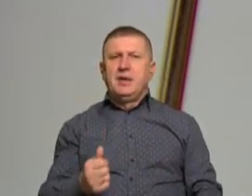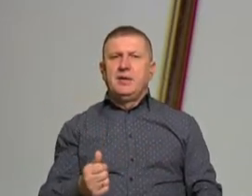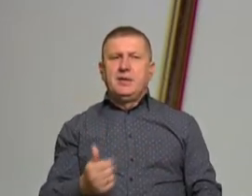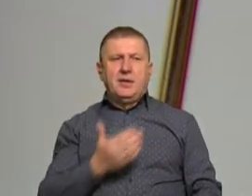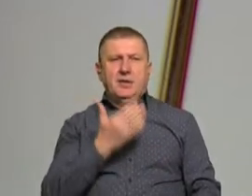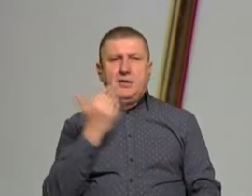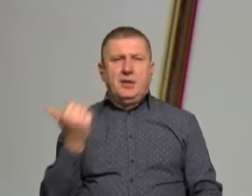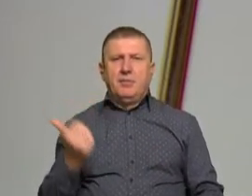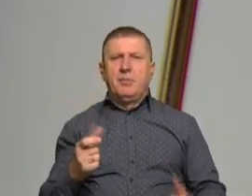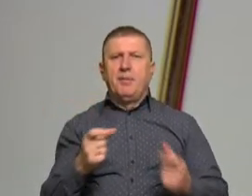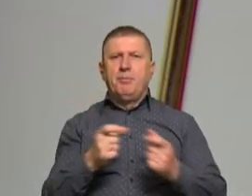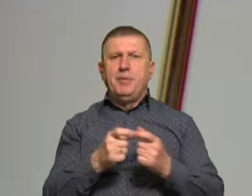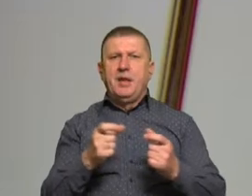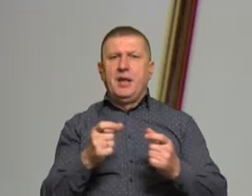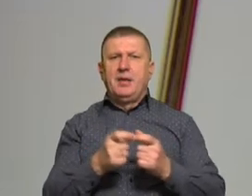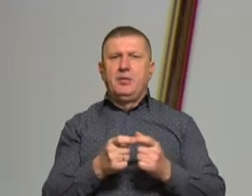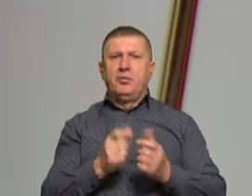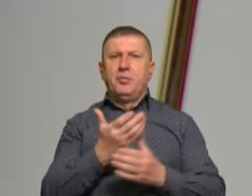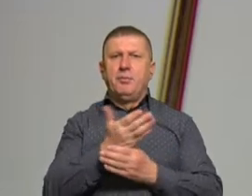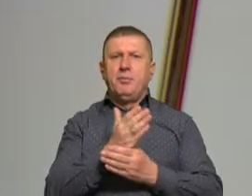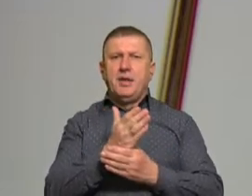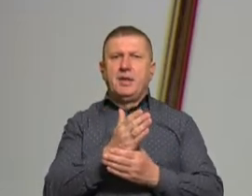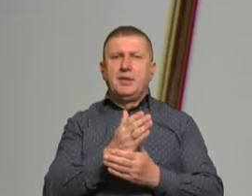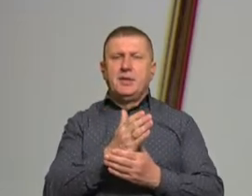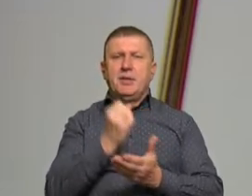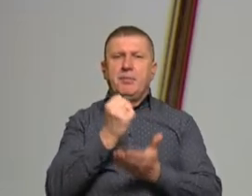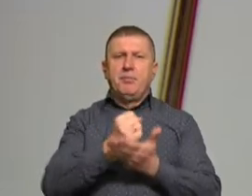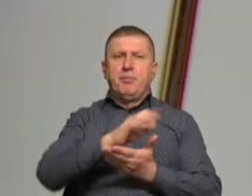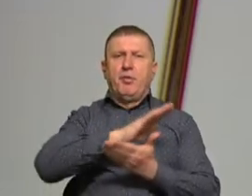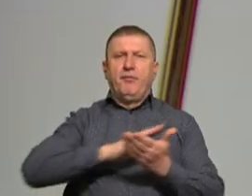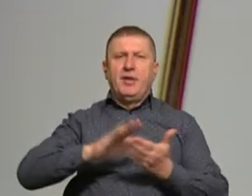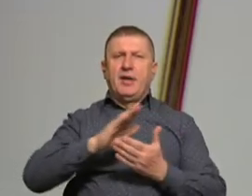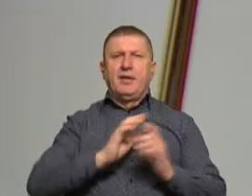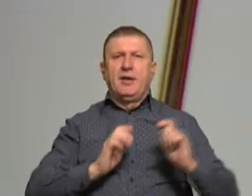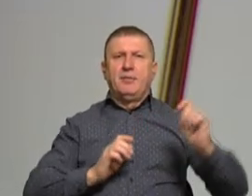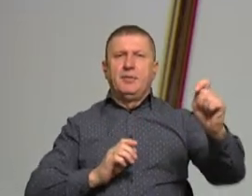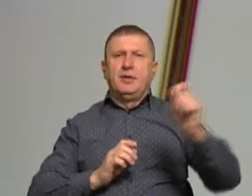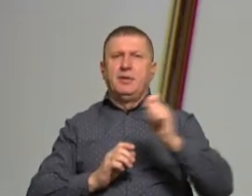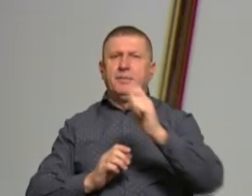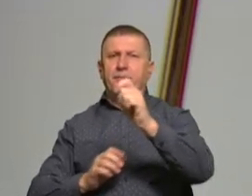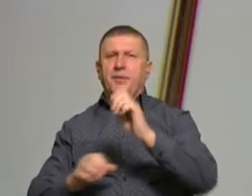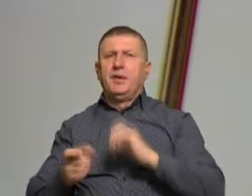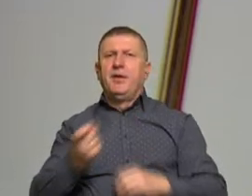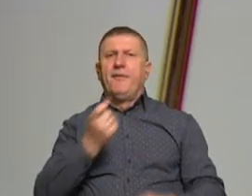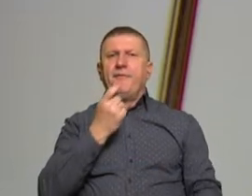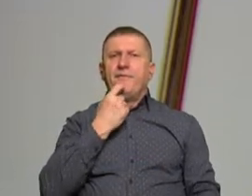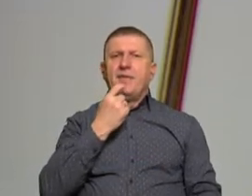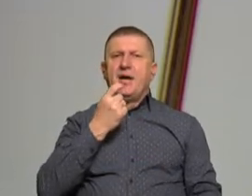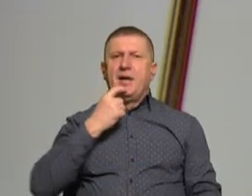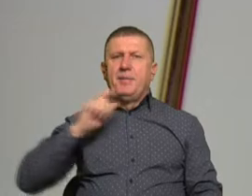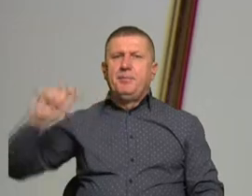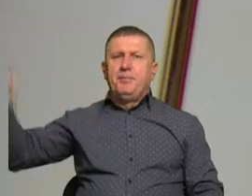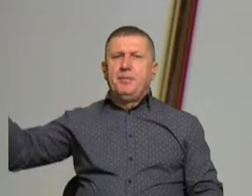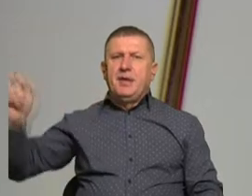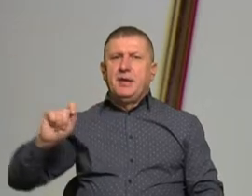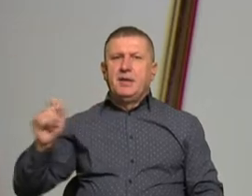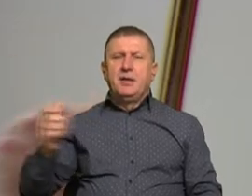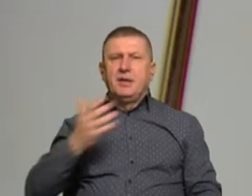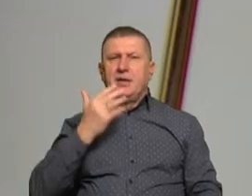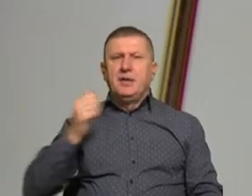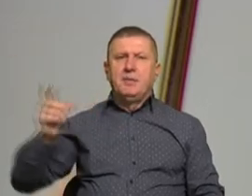Brakuje biletu aglomeracyjnego. Siatka połączeń w mieście jest niewydolna. Nie wiem, jak będą dojeżdżać do Wapienicy. Nie ma tam również